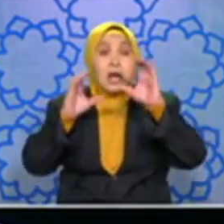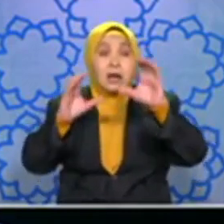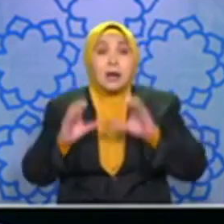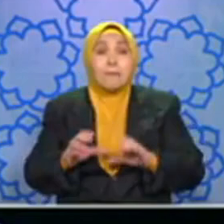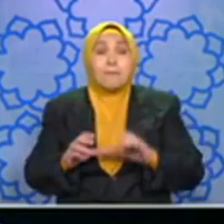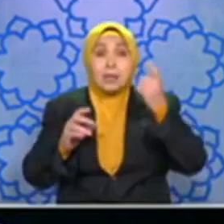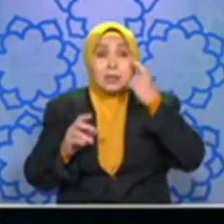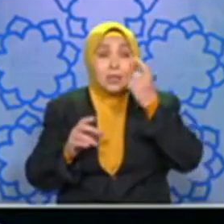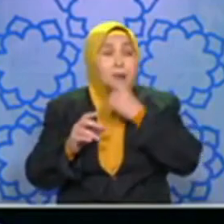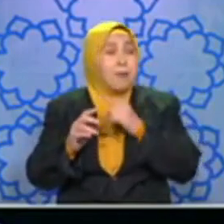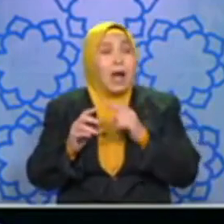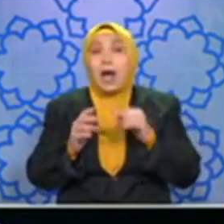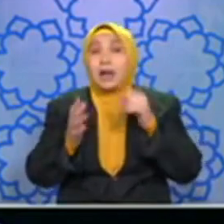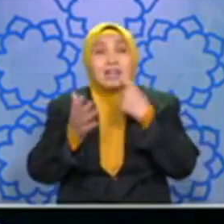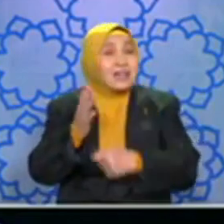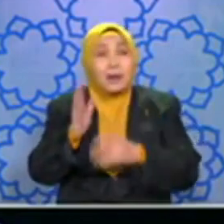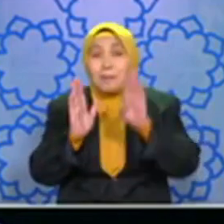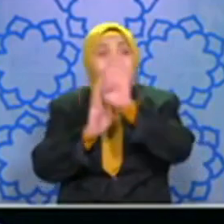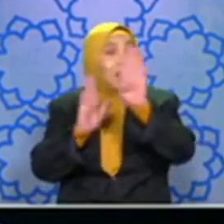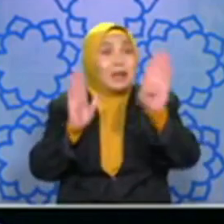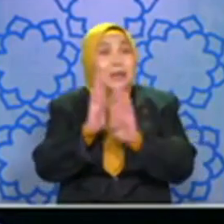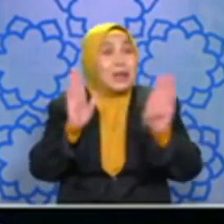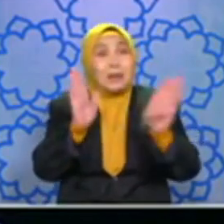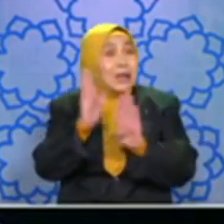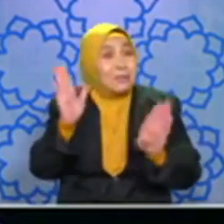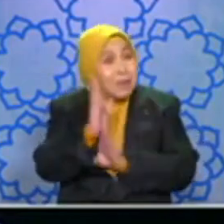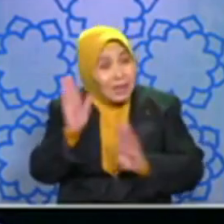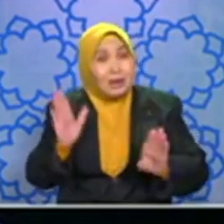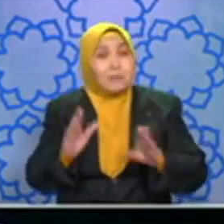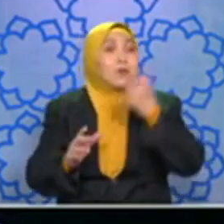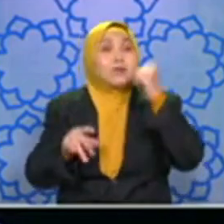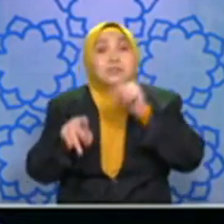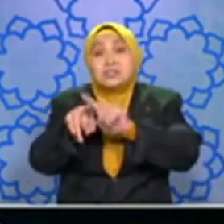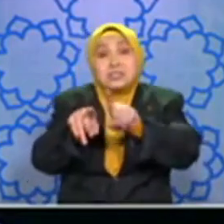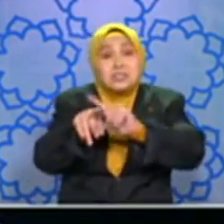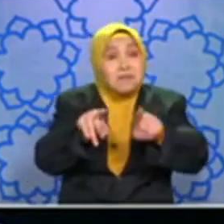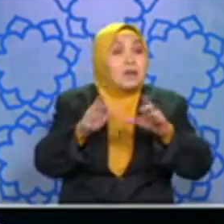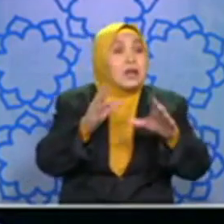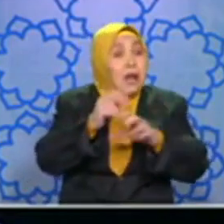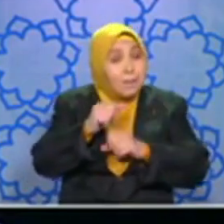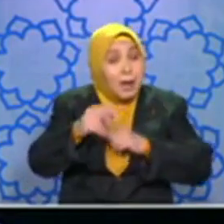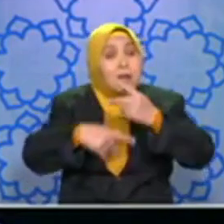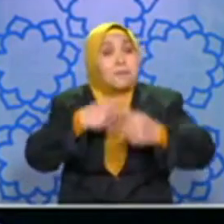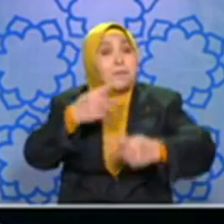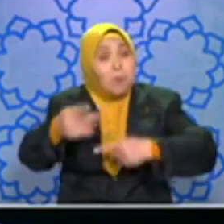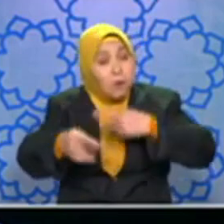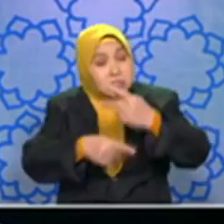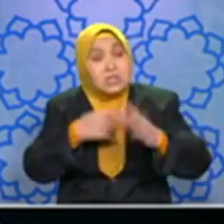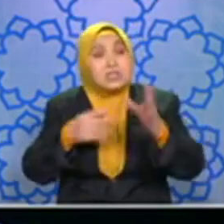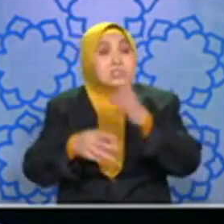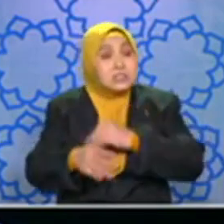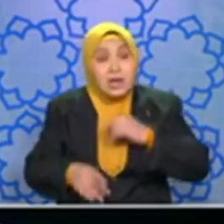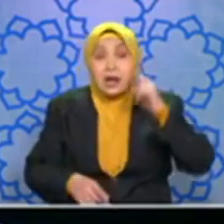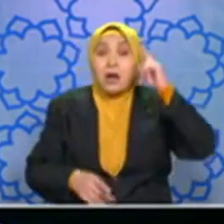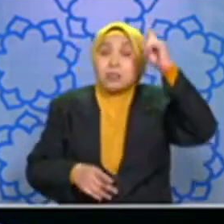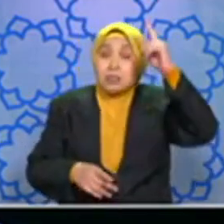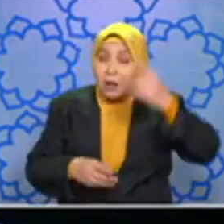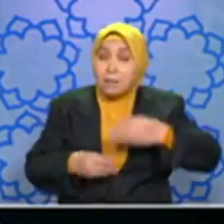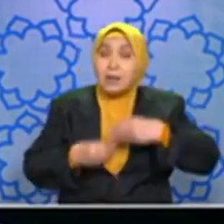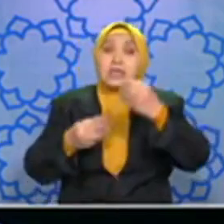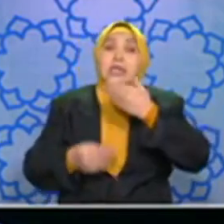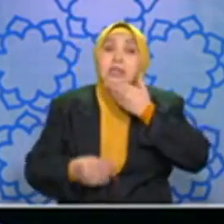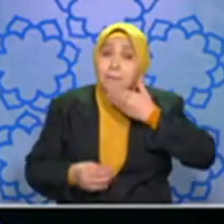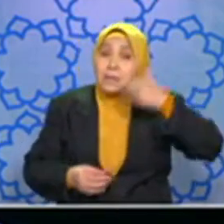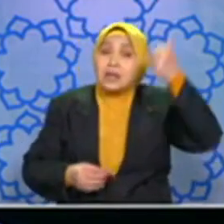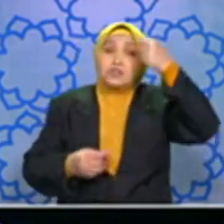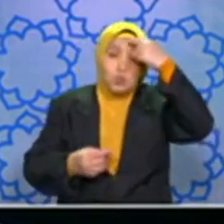harganya berbilion-bilion kot. Betul. Ya, pasal apa? Macam-macam dapat diproses dan Allah beri yang terbaik